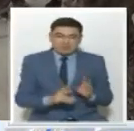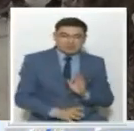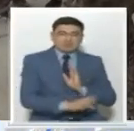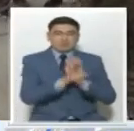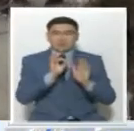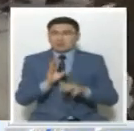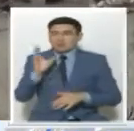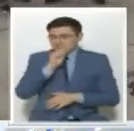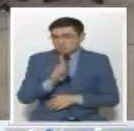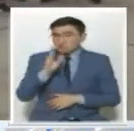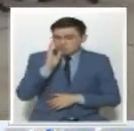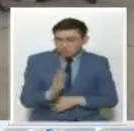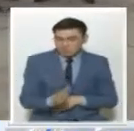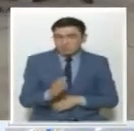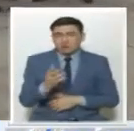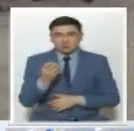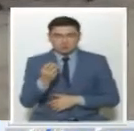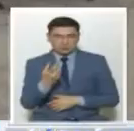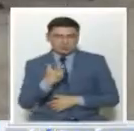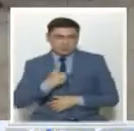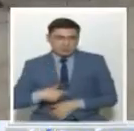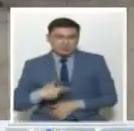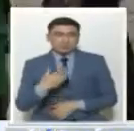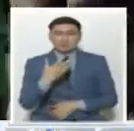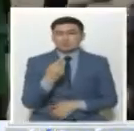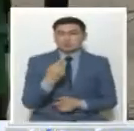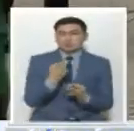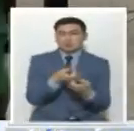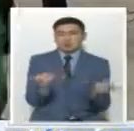қажетті әрекет қолдануға және өзін ғана емес, айналасын да қауіптен шығаруға сеп болу.